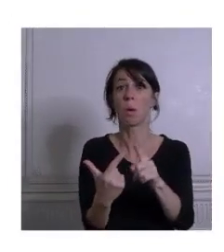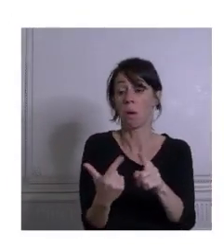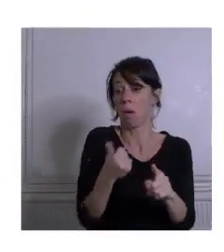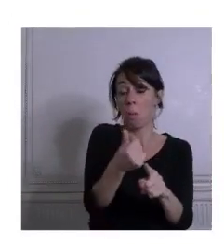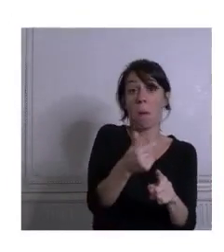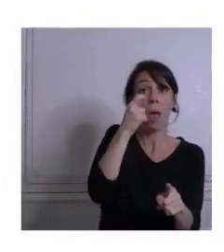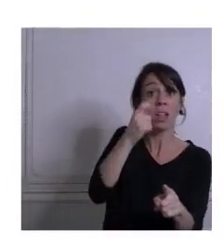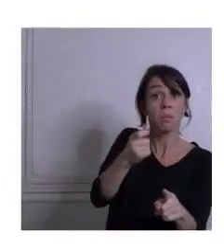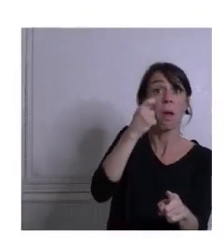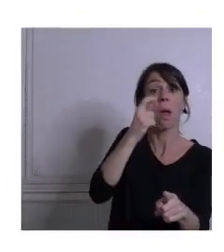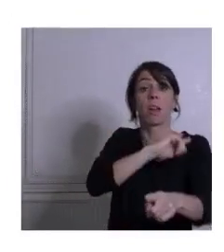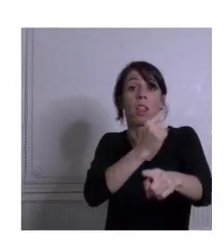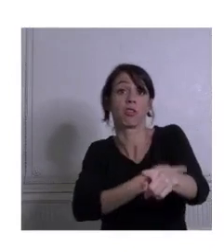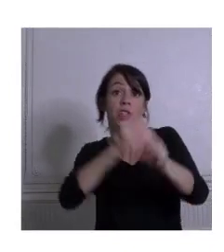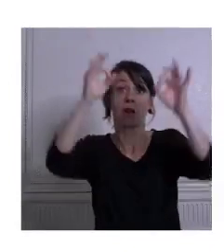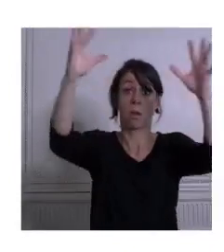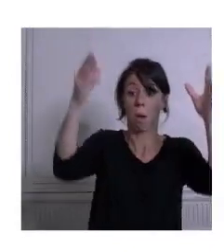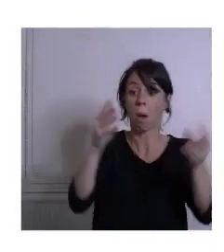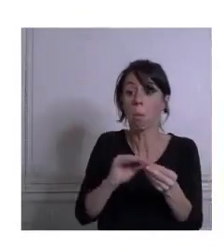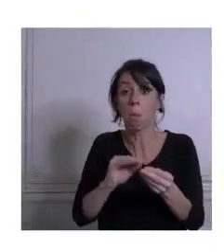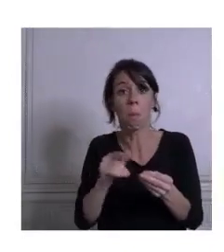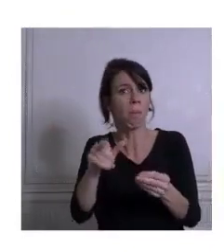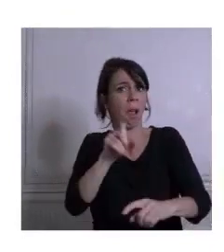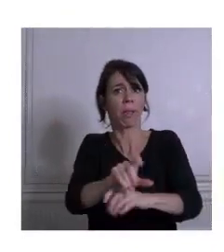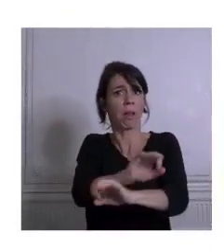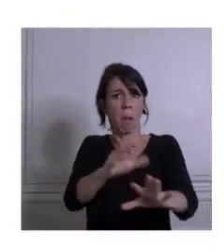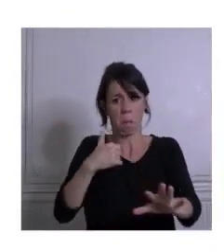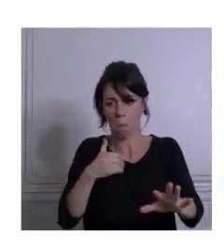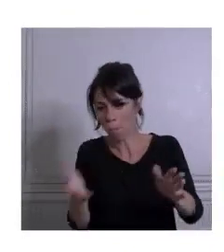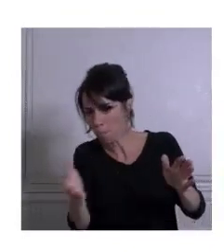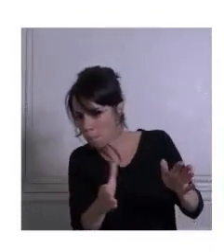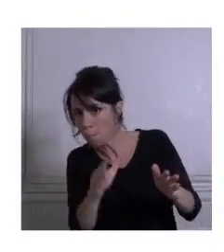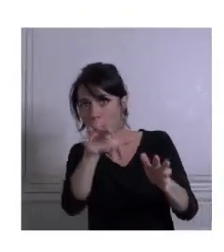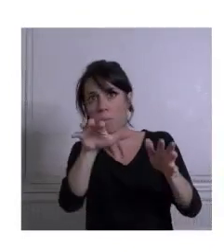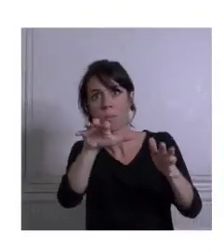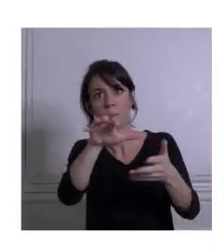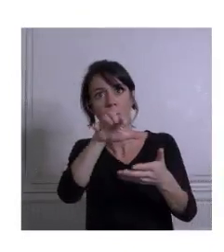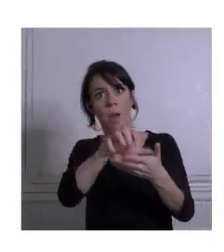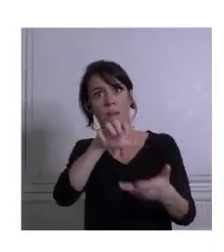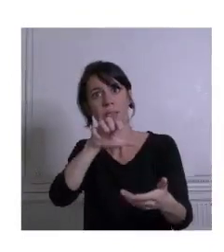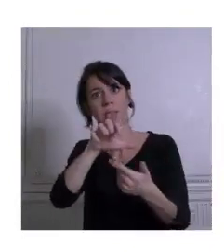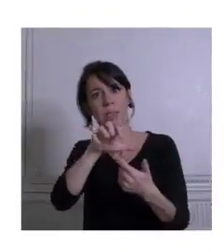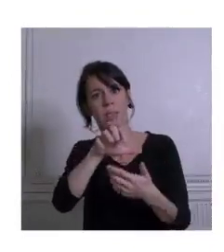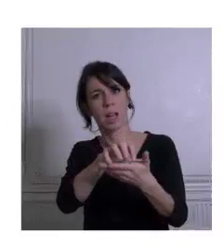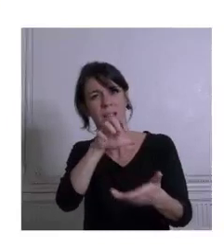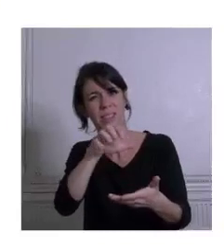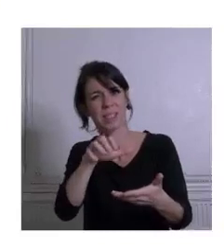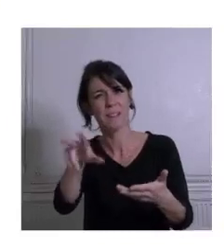sur le tapis le groupe. Nous avons demandé des commissions qui sont d'un cadre de